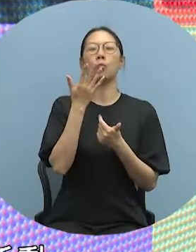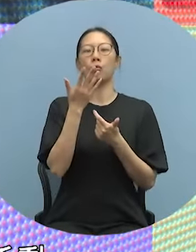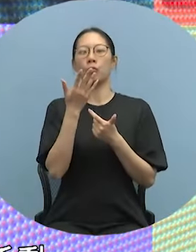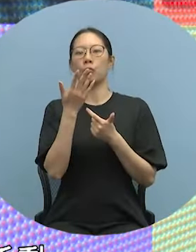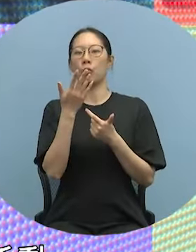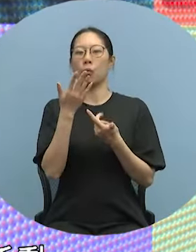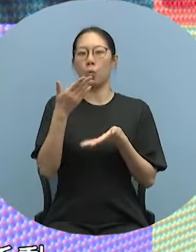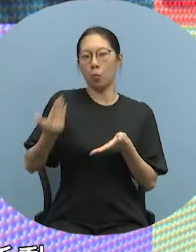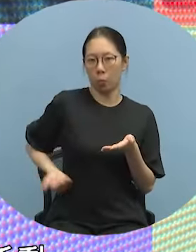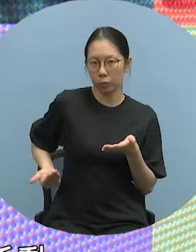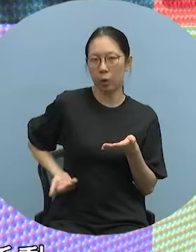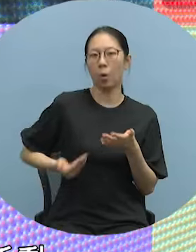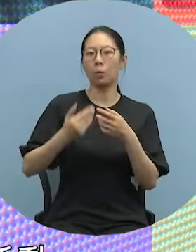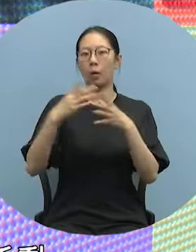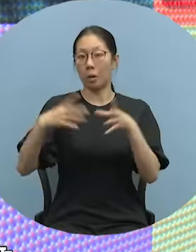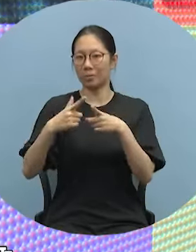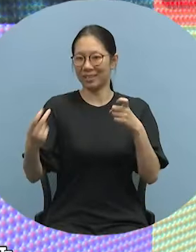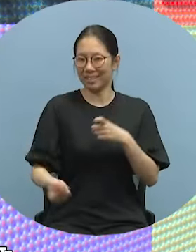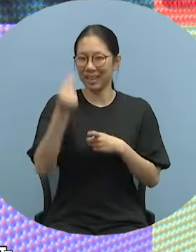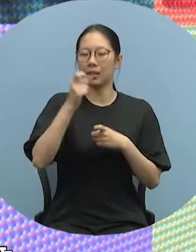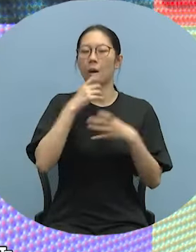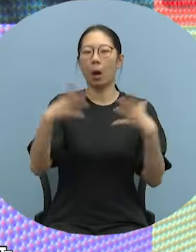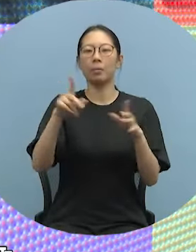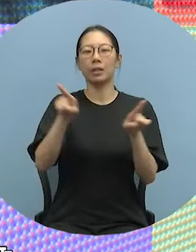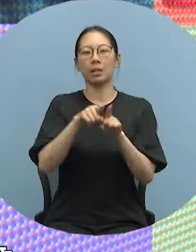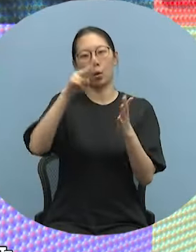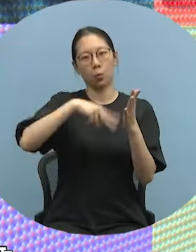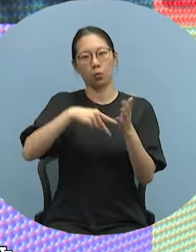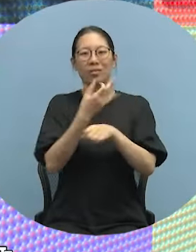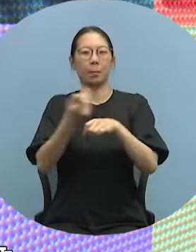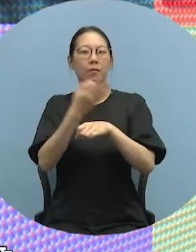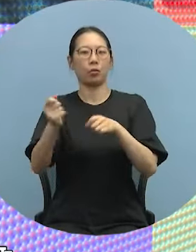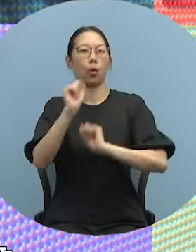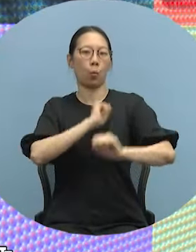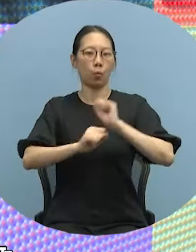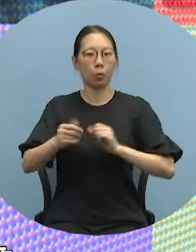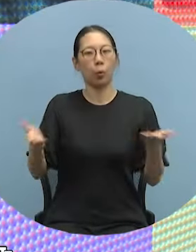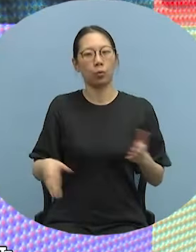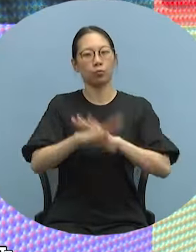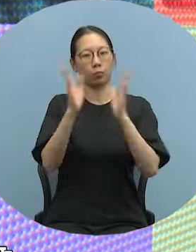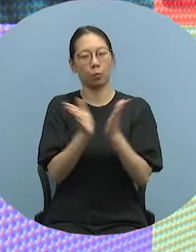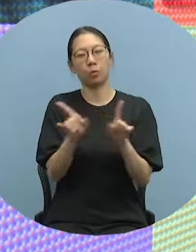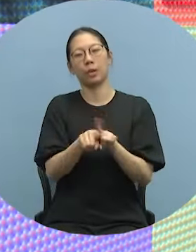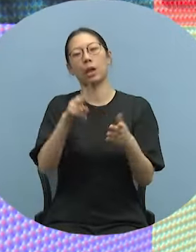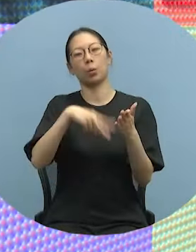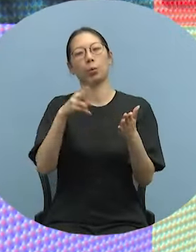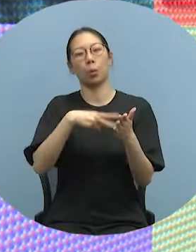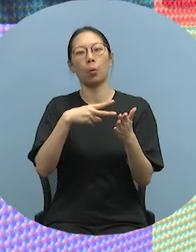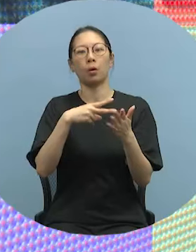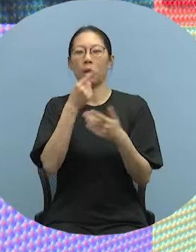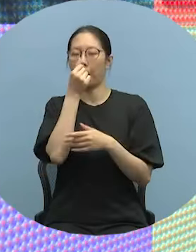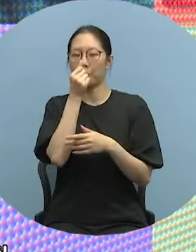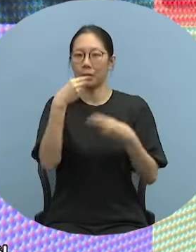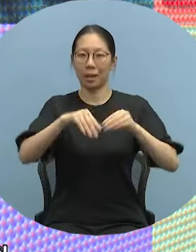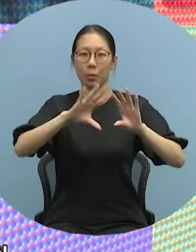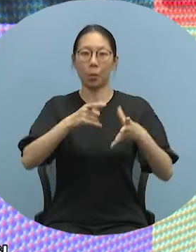讀1.5小時嘅閱讀活動，鼓勵市民一起共享閱讀嘅樂趣。教育局咧亦都會